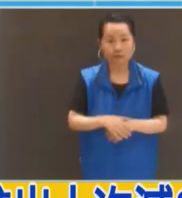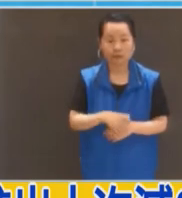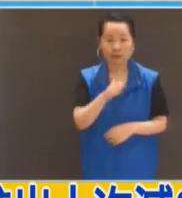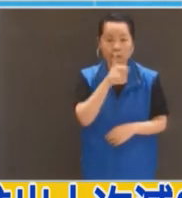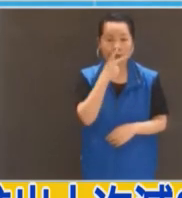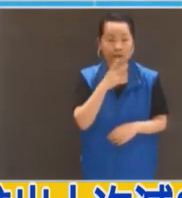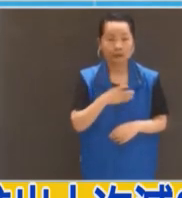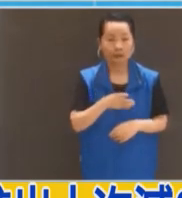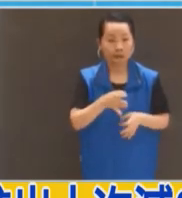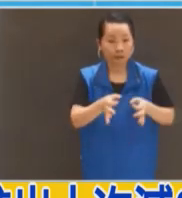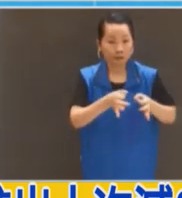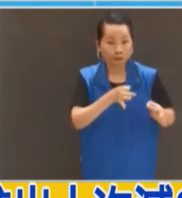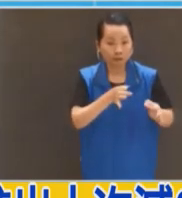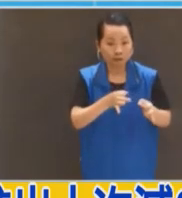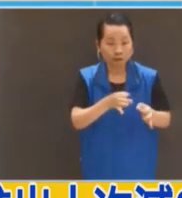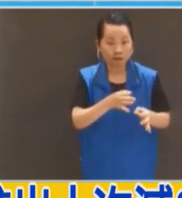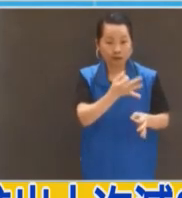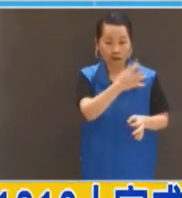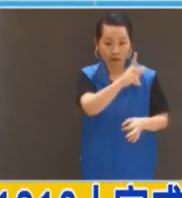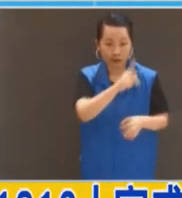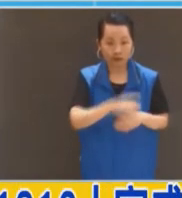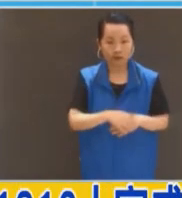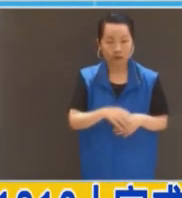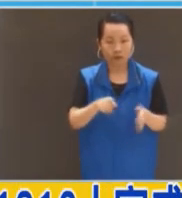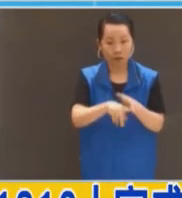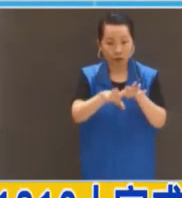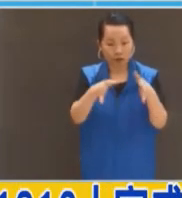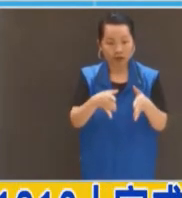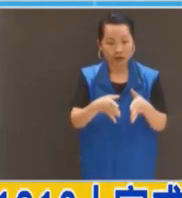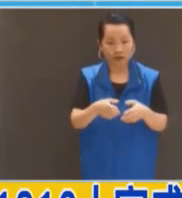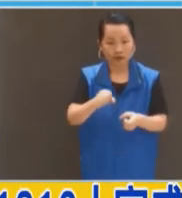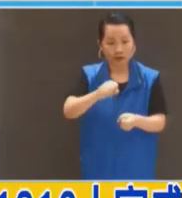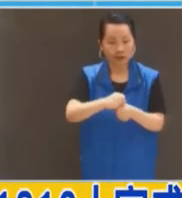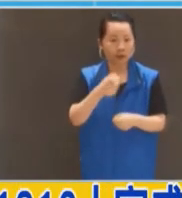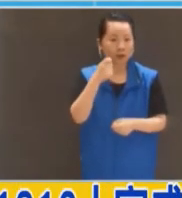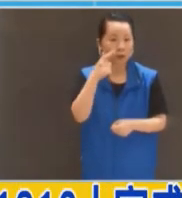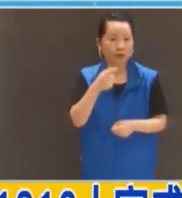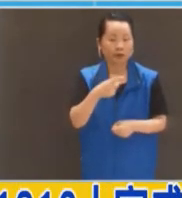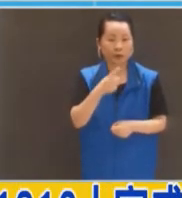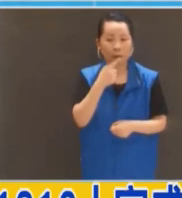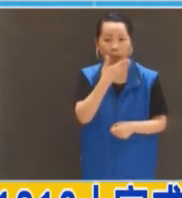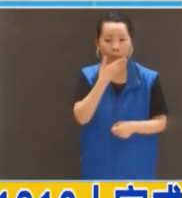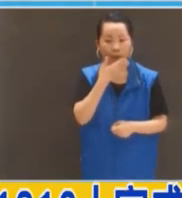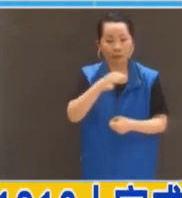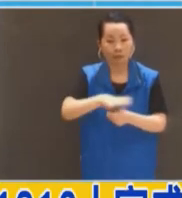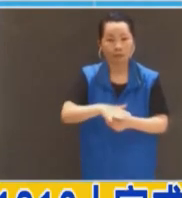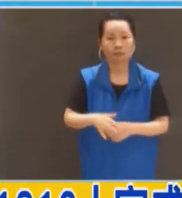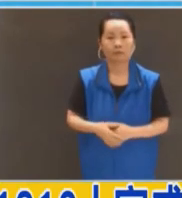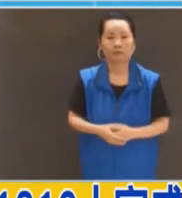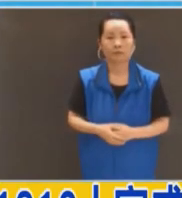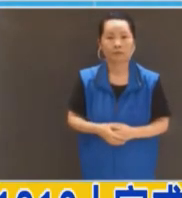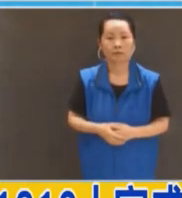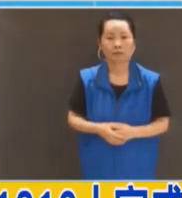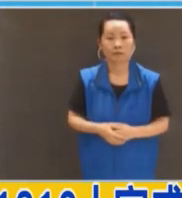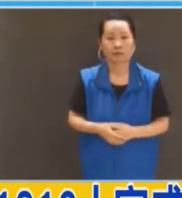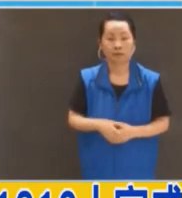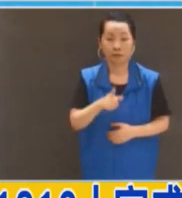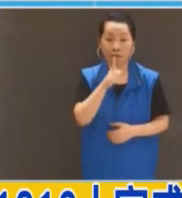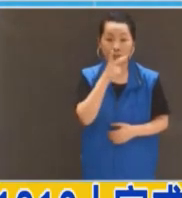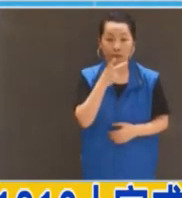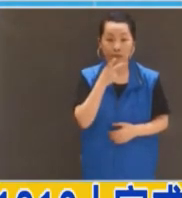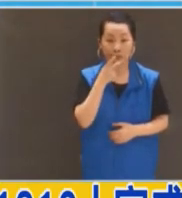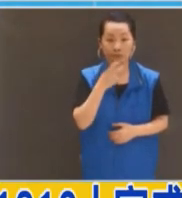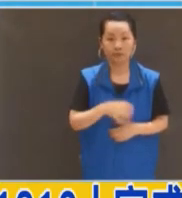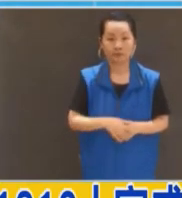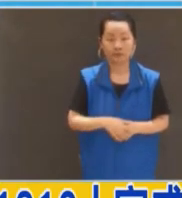央的营运资金贷款，特别专案加码6个月的利息补贴。那当然中央在整